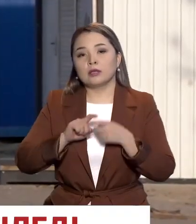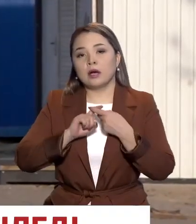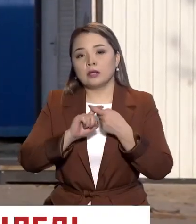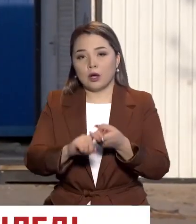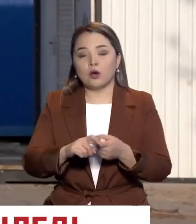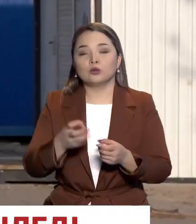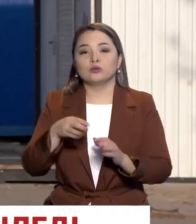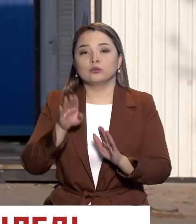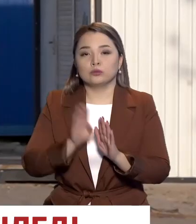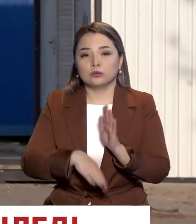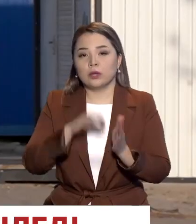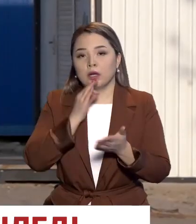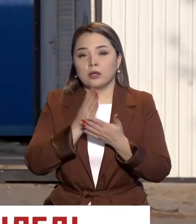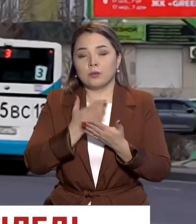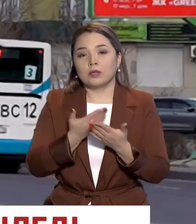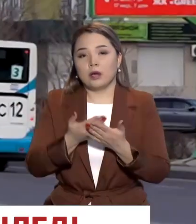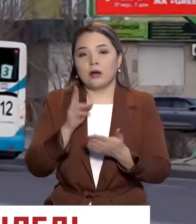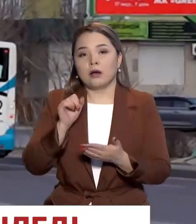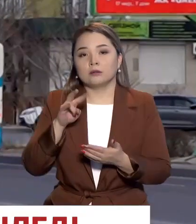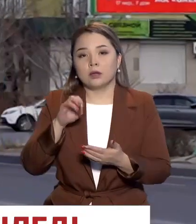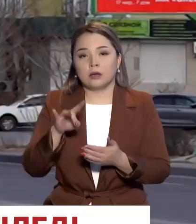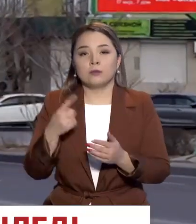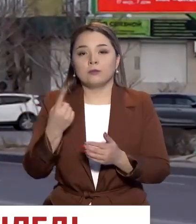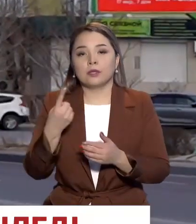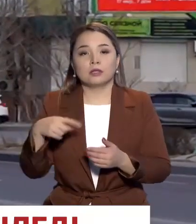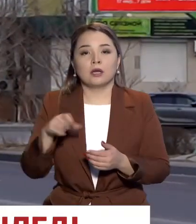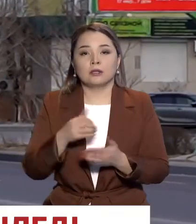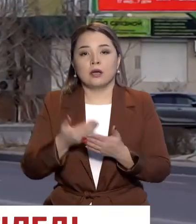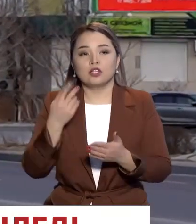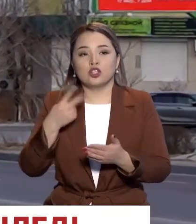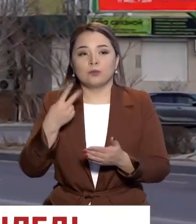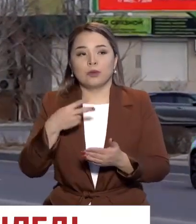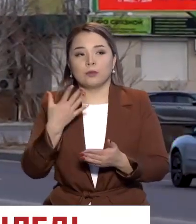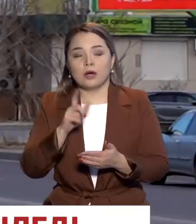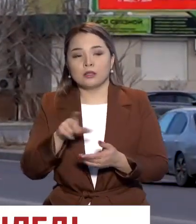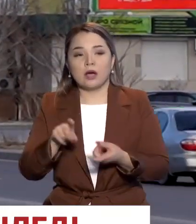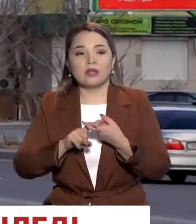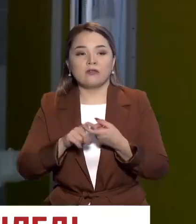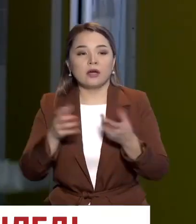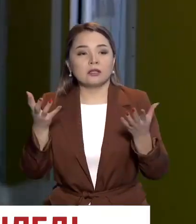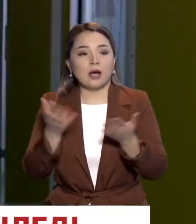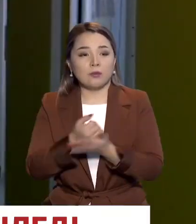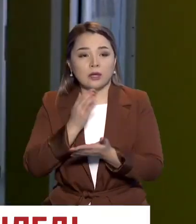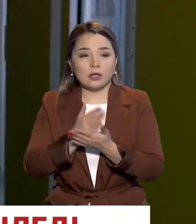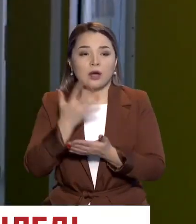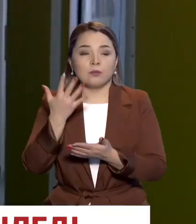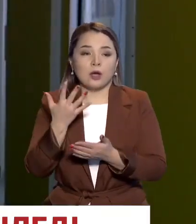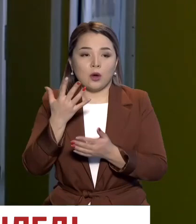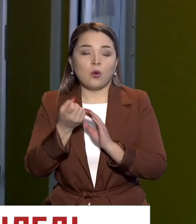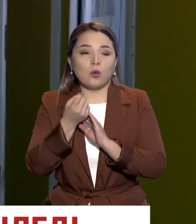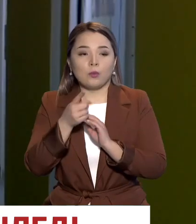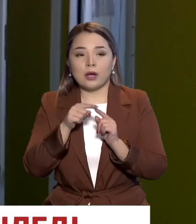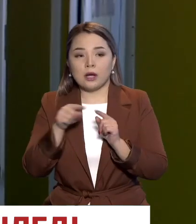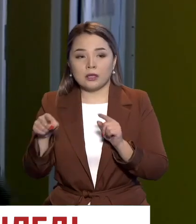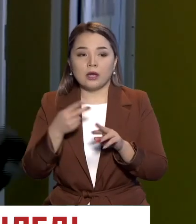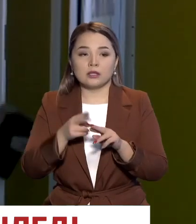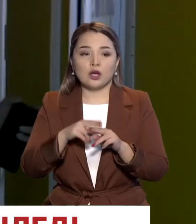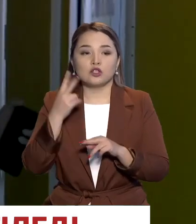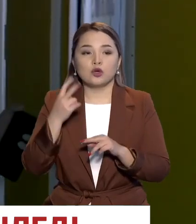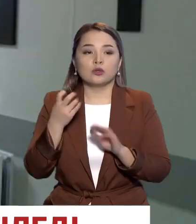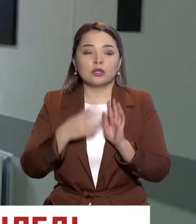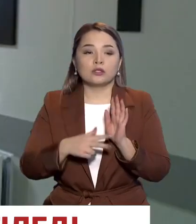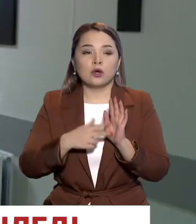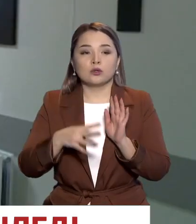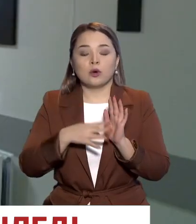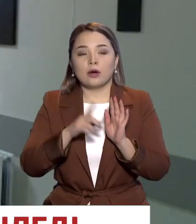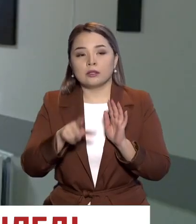саны күрт өсті. Мәселен, қаңтардың алғашқы аптасында 25 адамнан инфекция табылса, 5 мен 11 аралығында